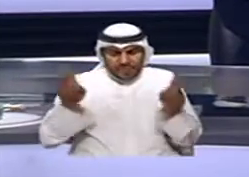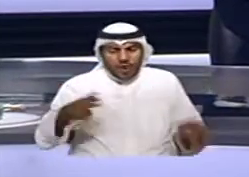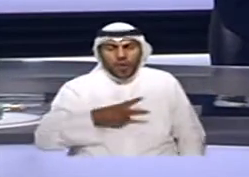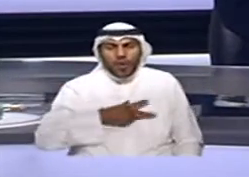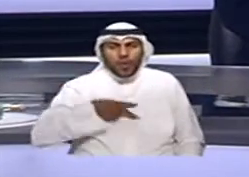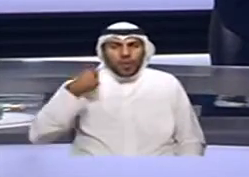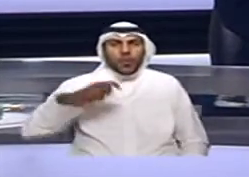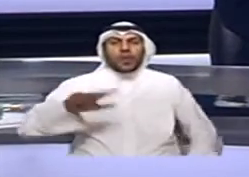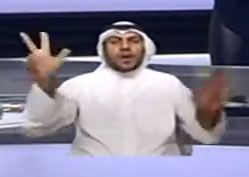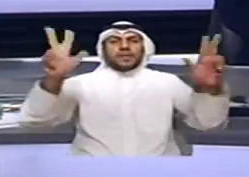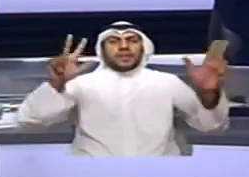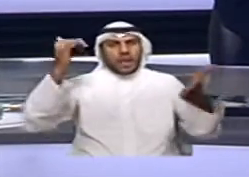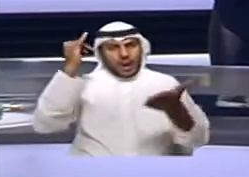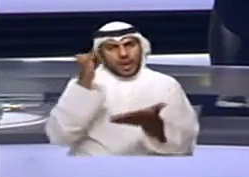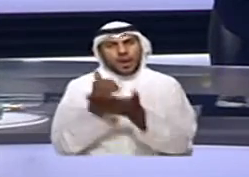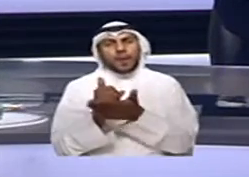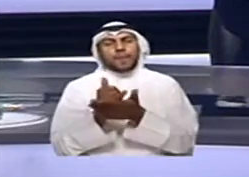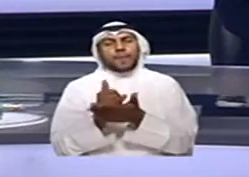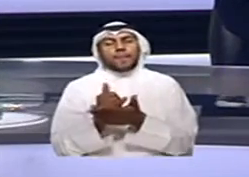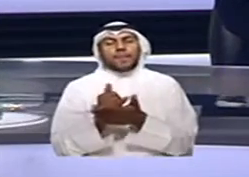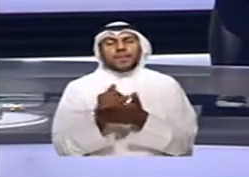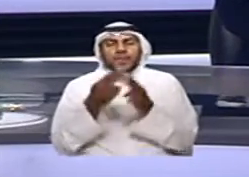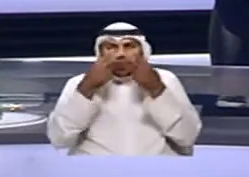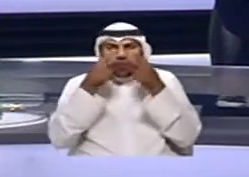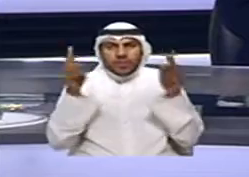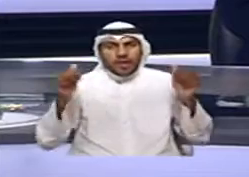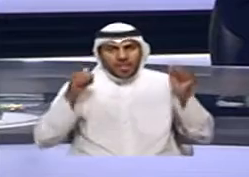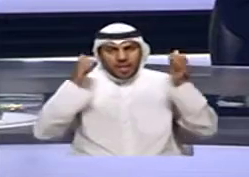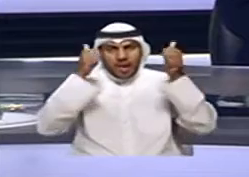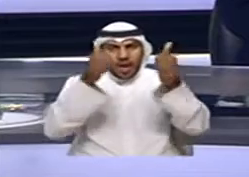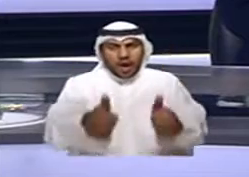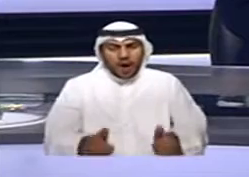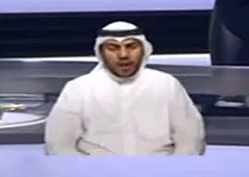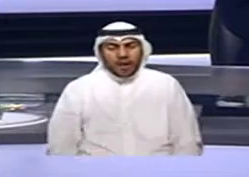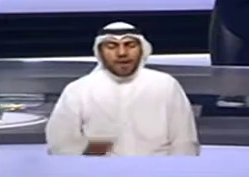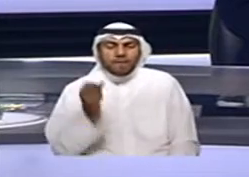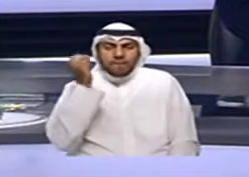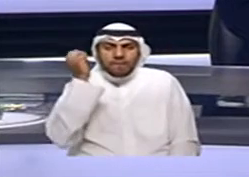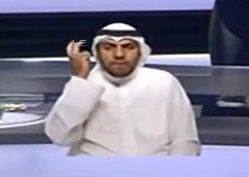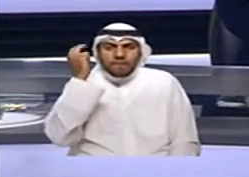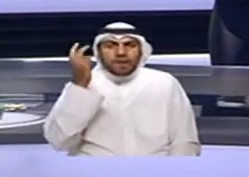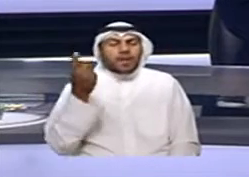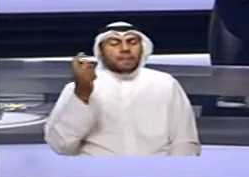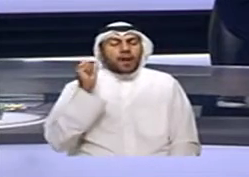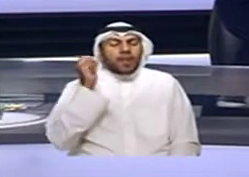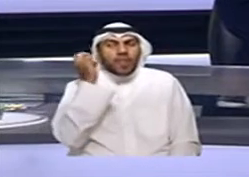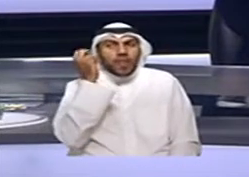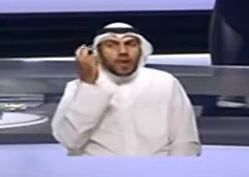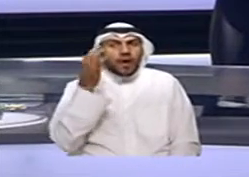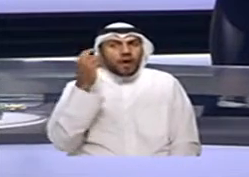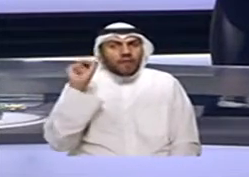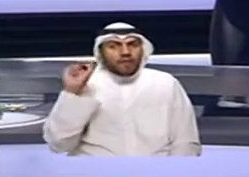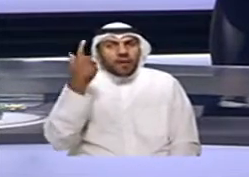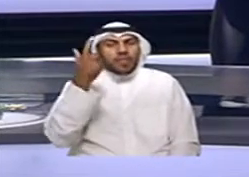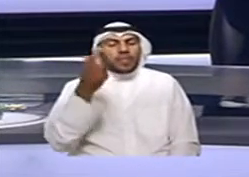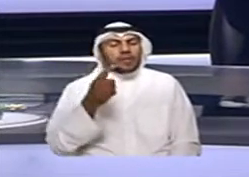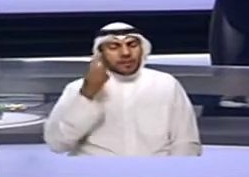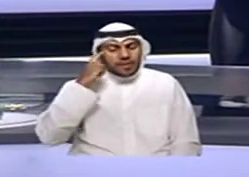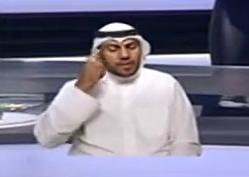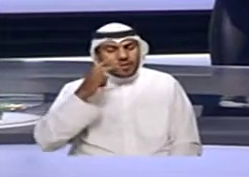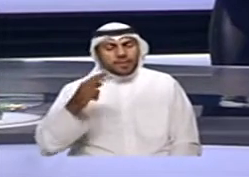الدولة لشؤون الشباب رئيس المجلس الوطني للثقافة والفنون والأداب السيد محمد الجبري. نعم،